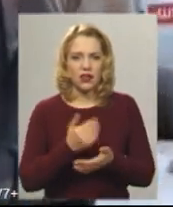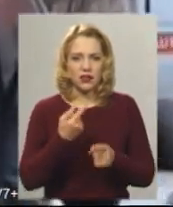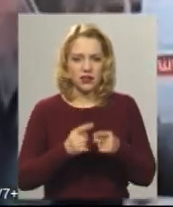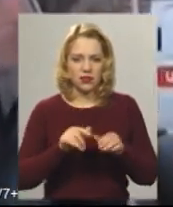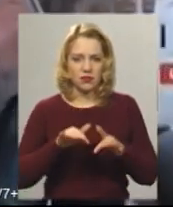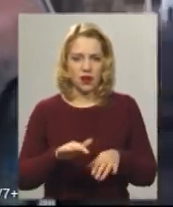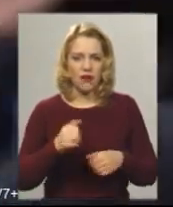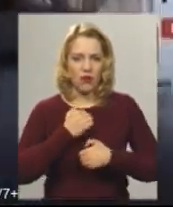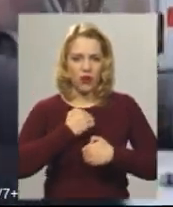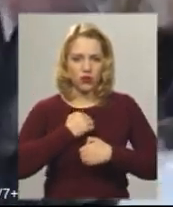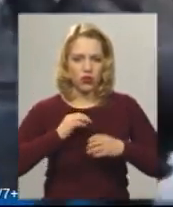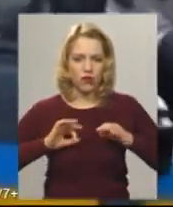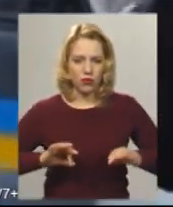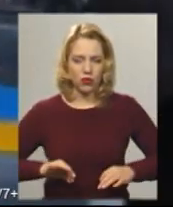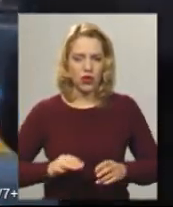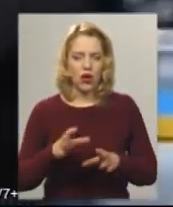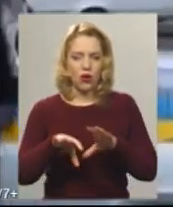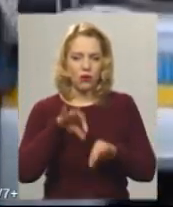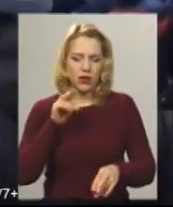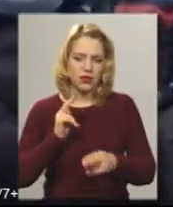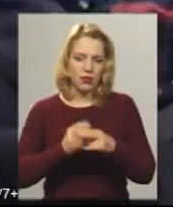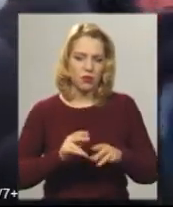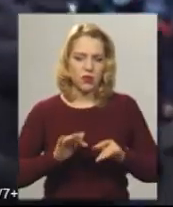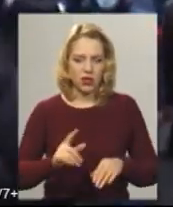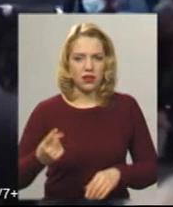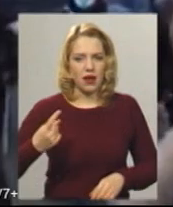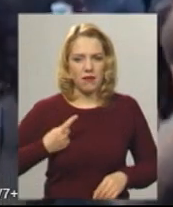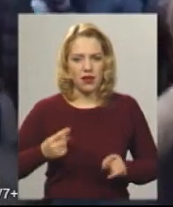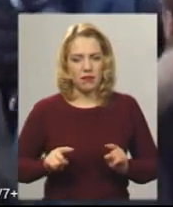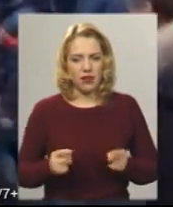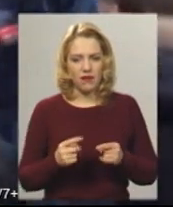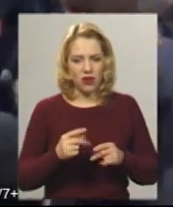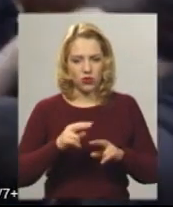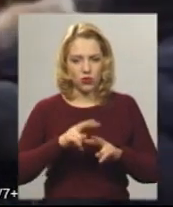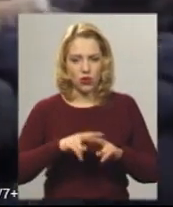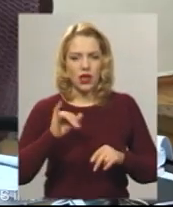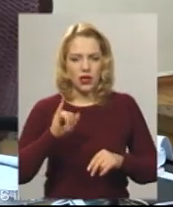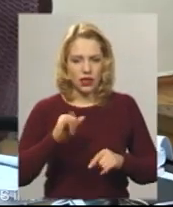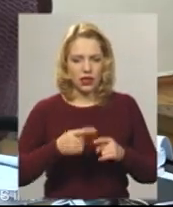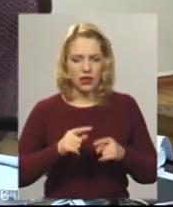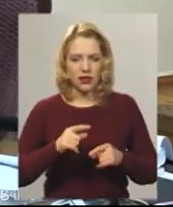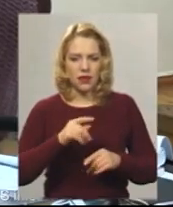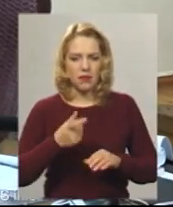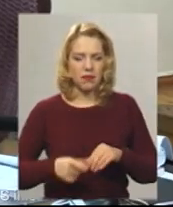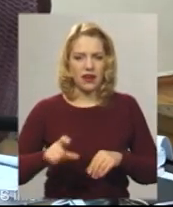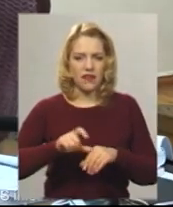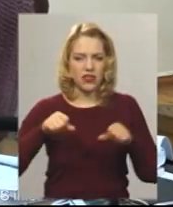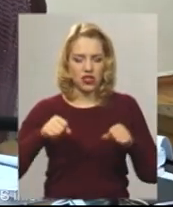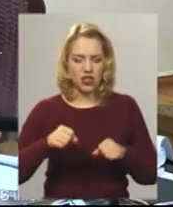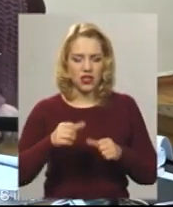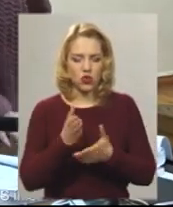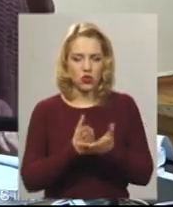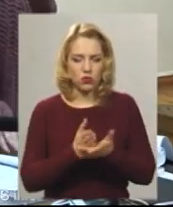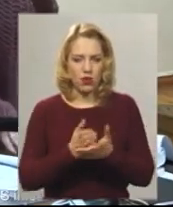регіону. Віктора Крайтору обирають запобіжний захід у вигляді тримання під вартою та оголошують підозру у перевищенні службових повноважень. Та у 2015